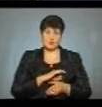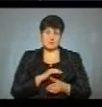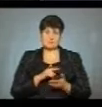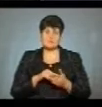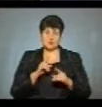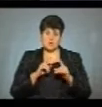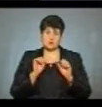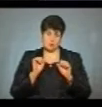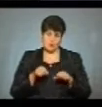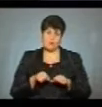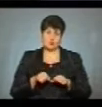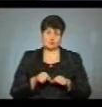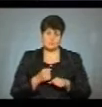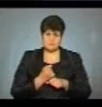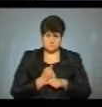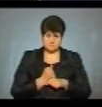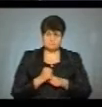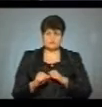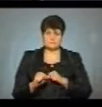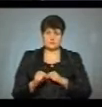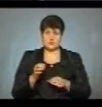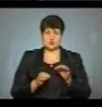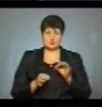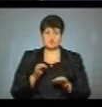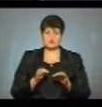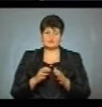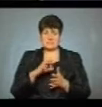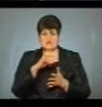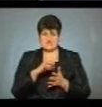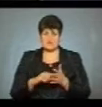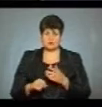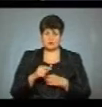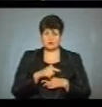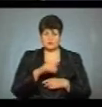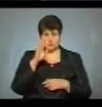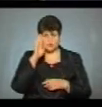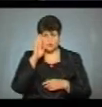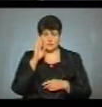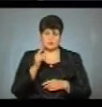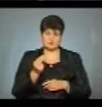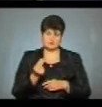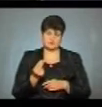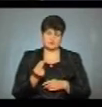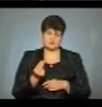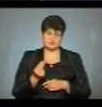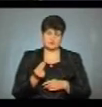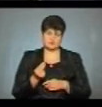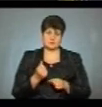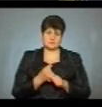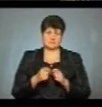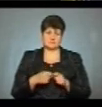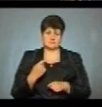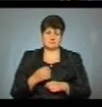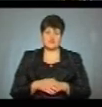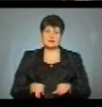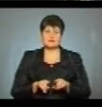ради зможуть примусовому порядку через суд стягнути з цього чоловіка відшкодування власне нанесених збитків.